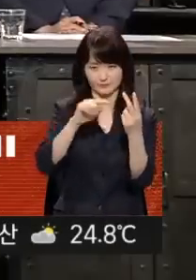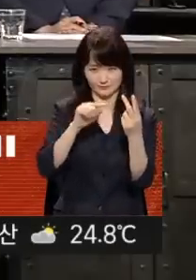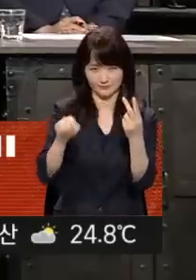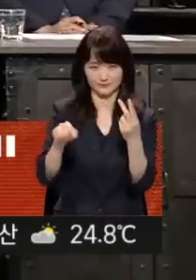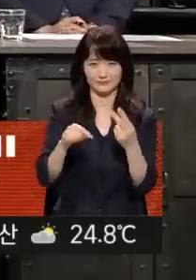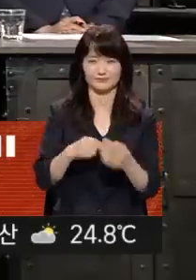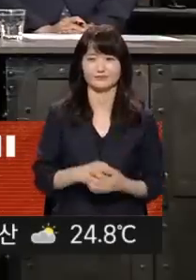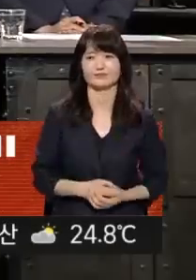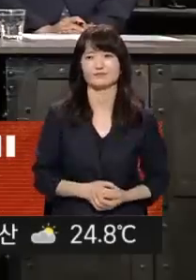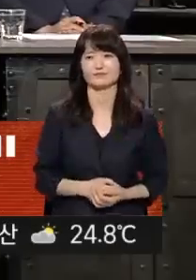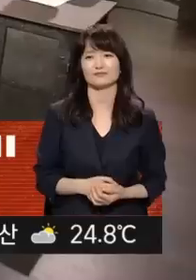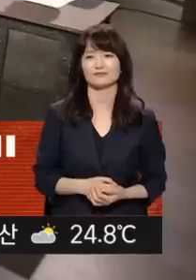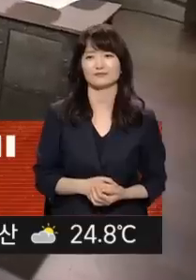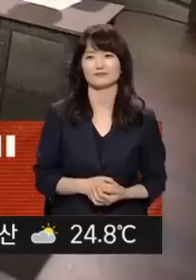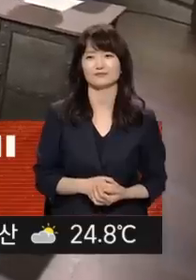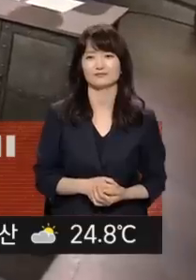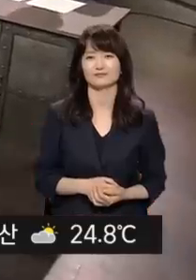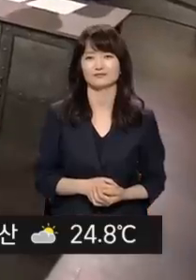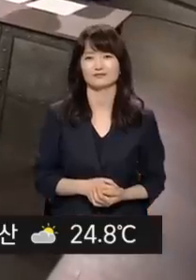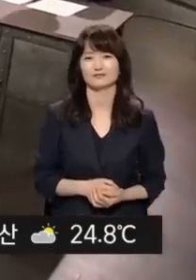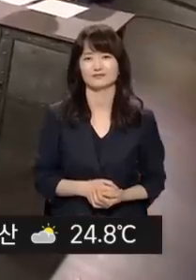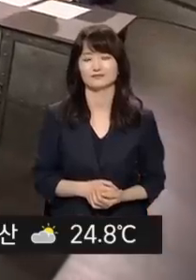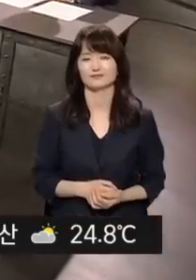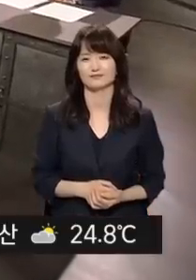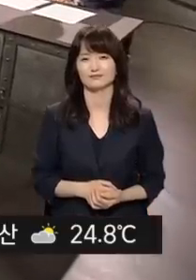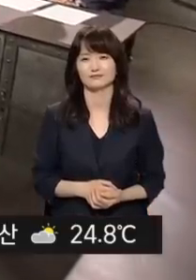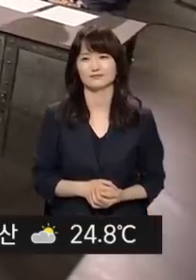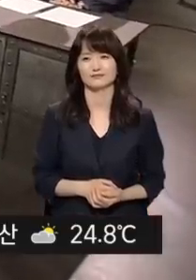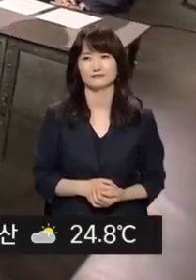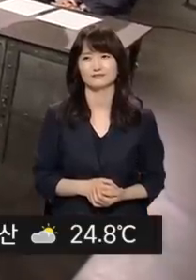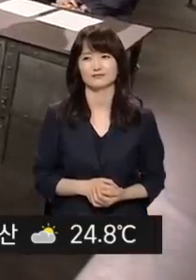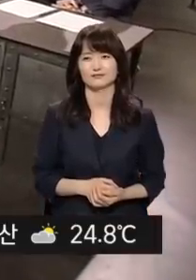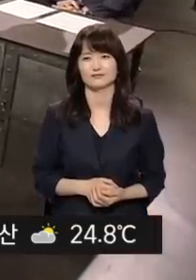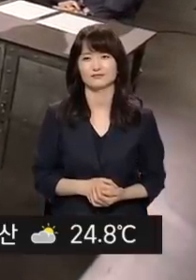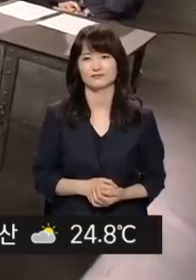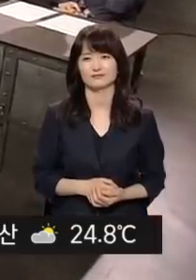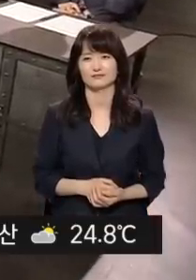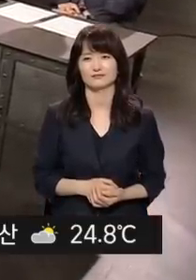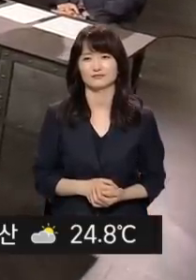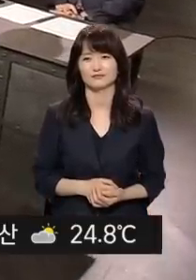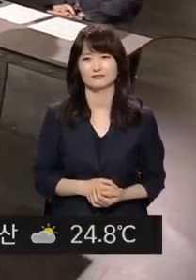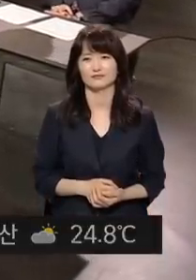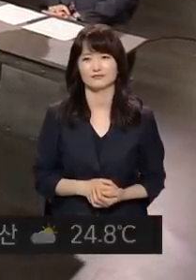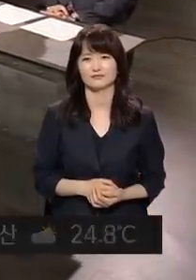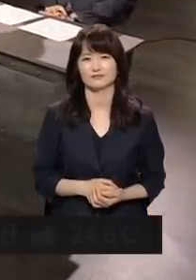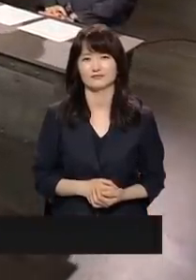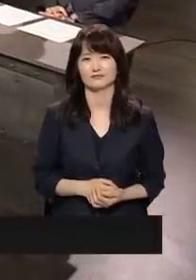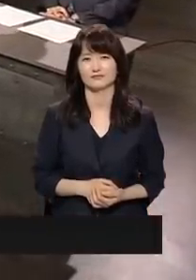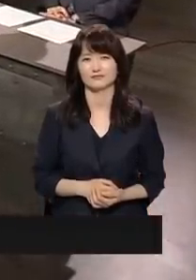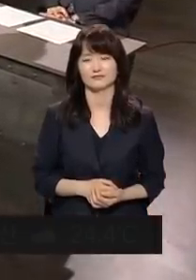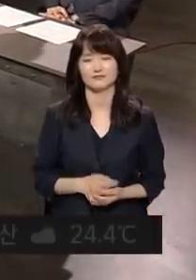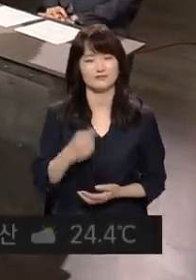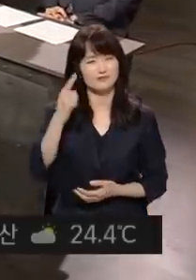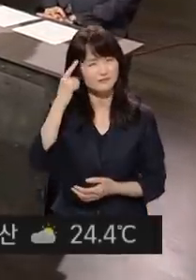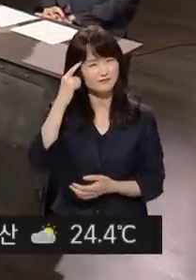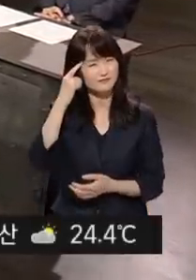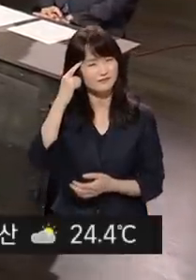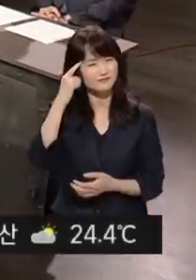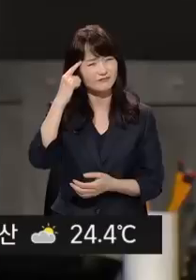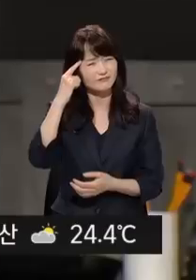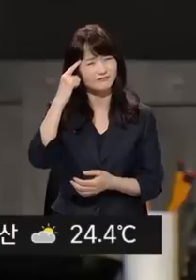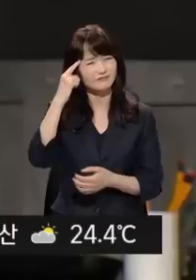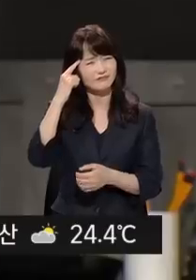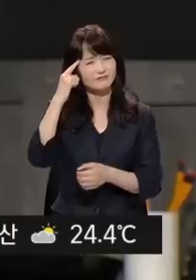자 우리 한 변호사님부터 뭐 어떤 저는 이런 식의 고정관념이 참 여러모로 싫어요 그러니까 뭐 꼭 보시는